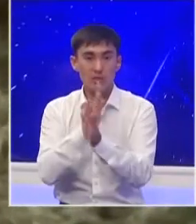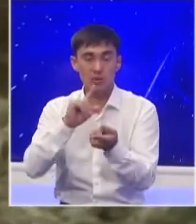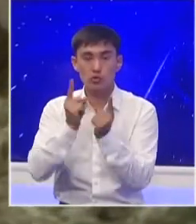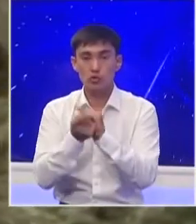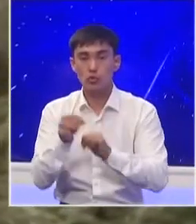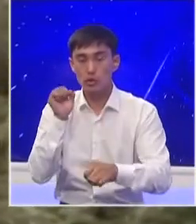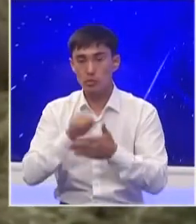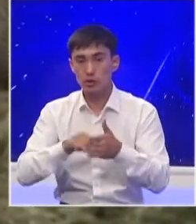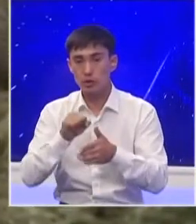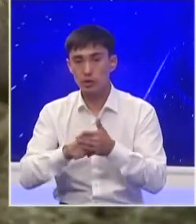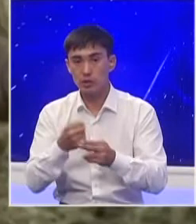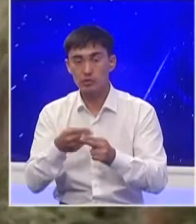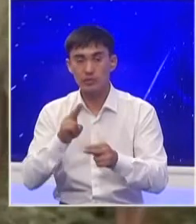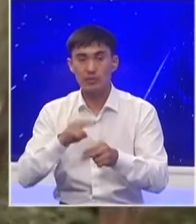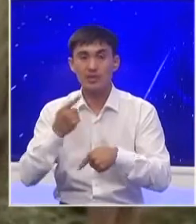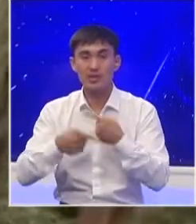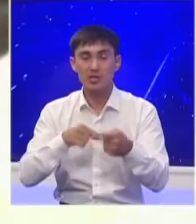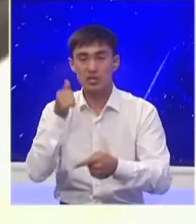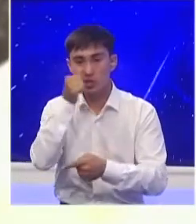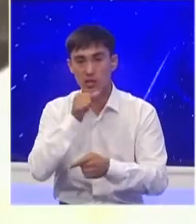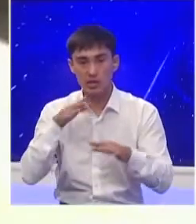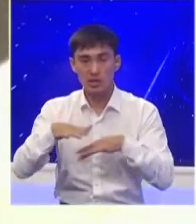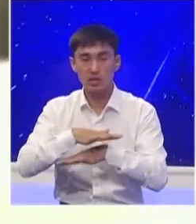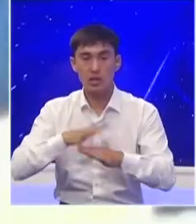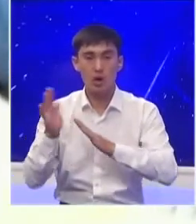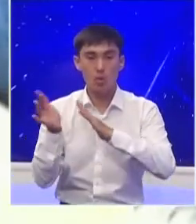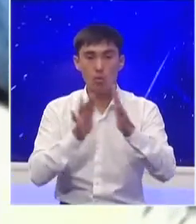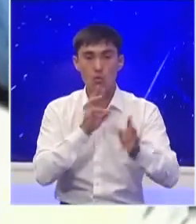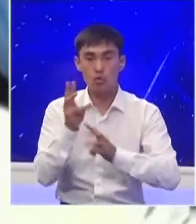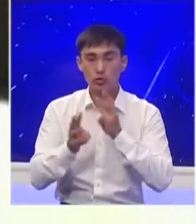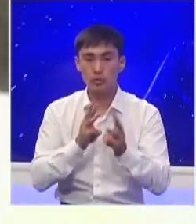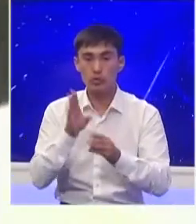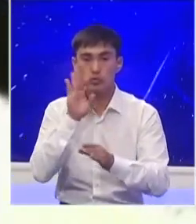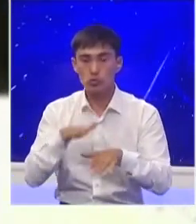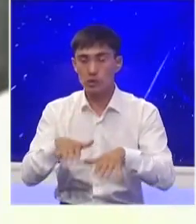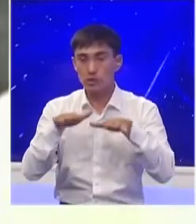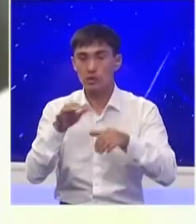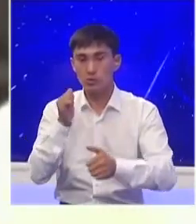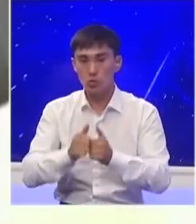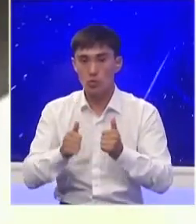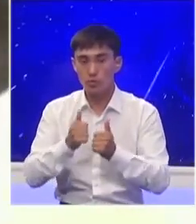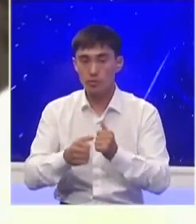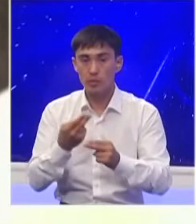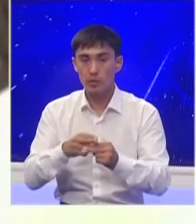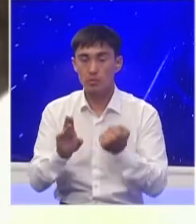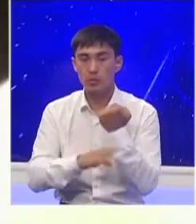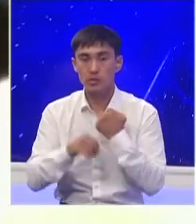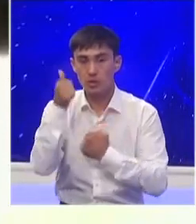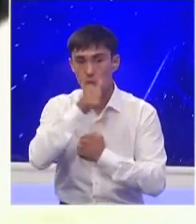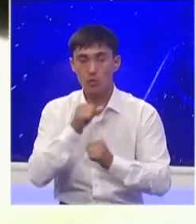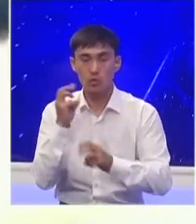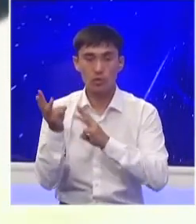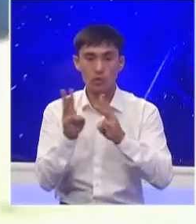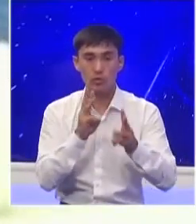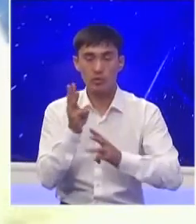екендігін айтады. Соның салдарынан кейінгі жылдары елде орман өрті мен су тасқыны жиілеп кеткен. Мәселен, соңғы жылда алапат орман өрті